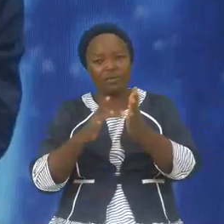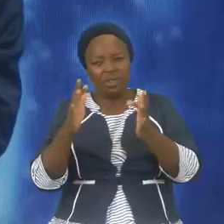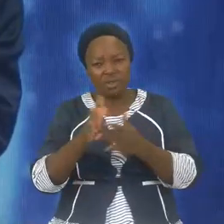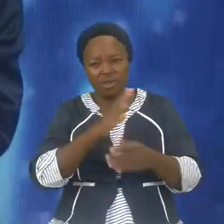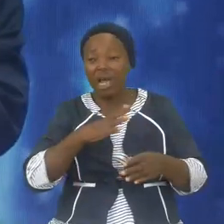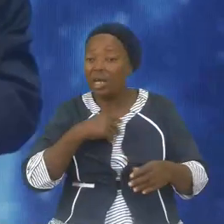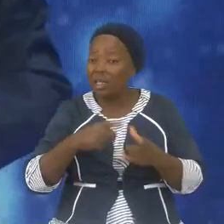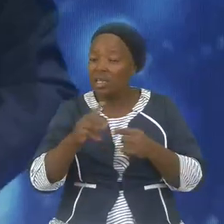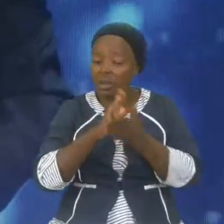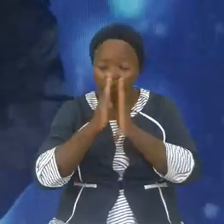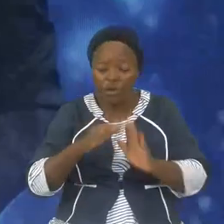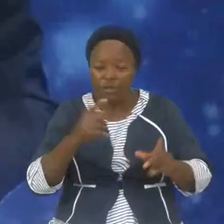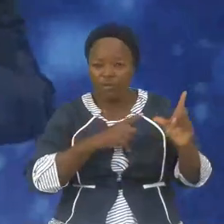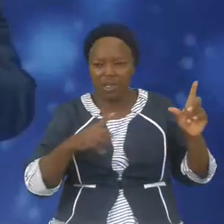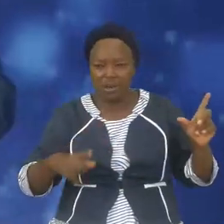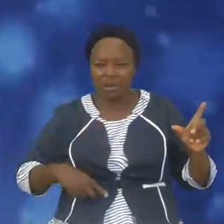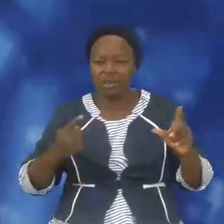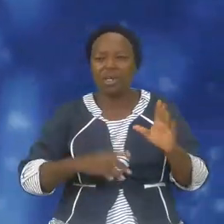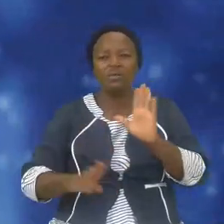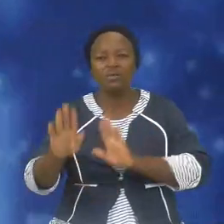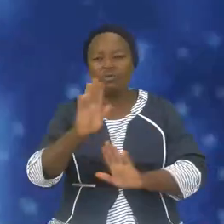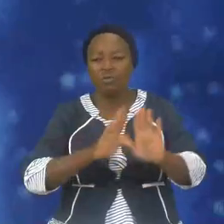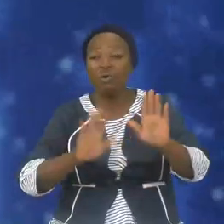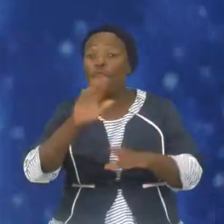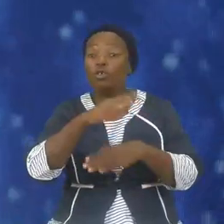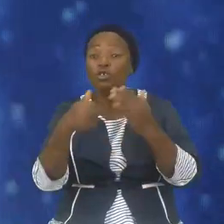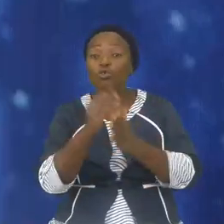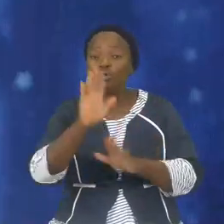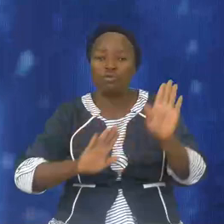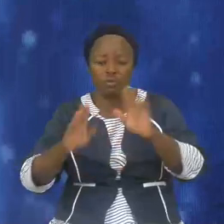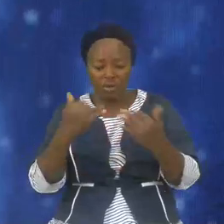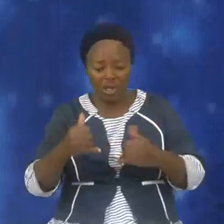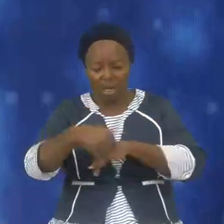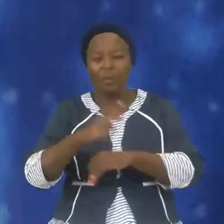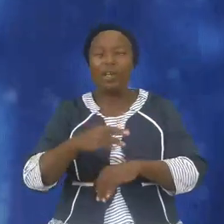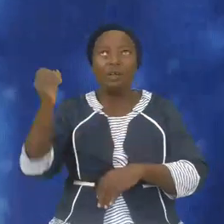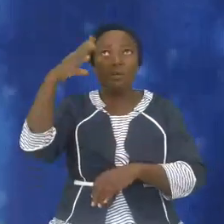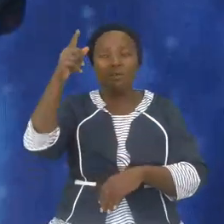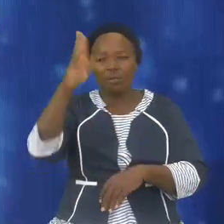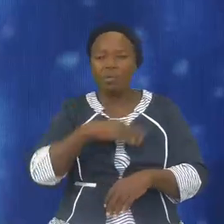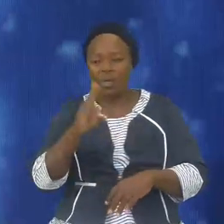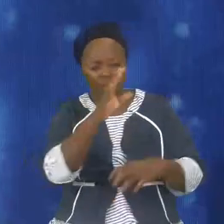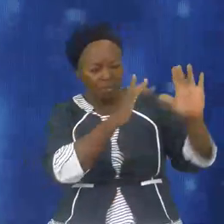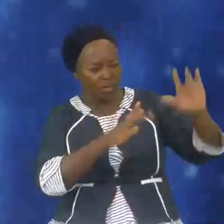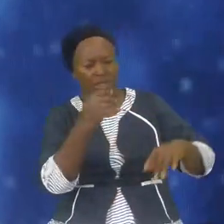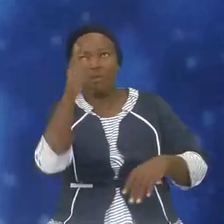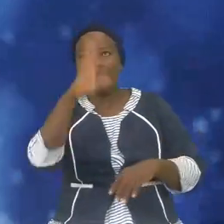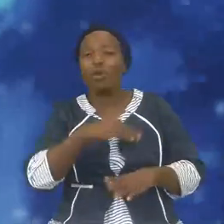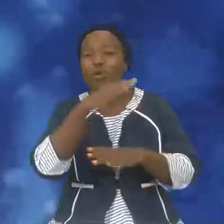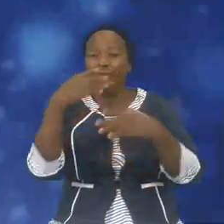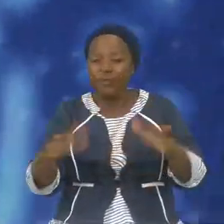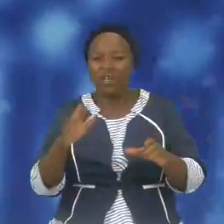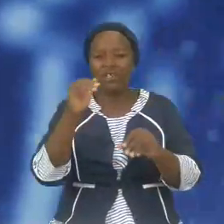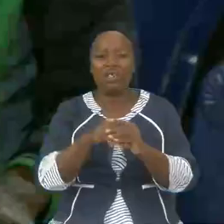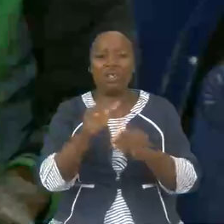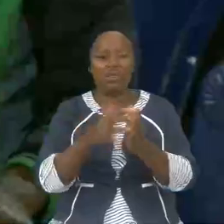Jésus-Christ, et aie la paix du Seigneur. Et ton problème, ce soit par la grâce de Dieu, par la miséricorde de Dieu,